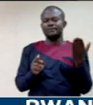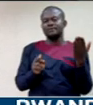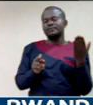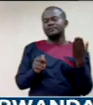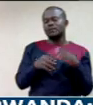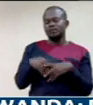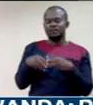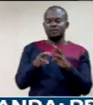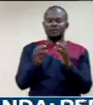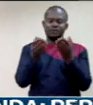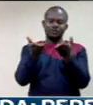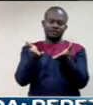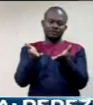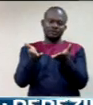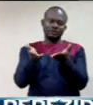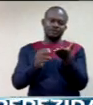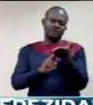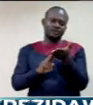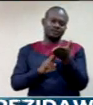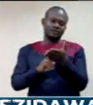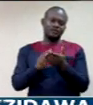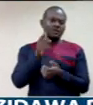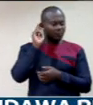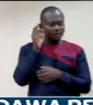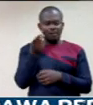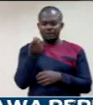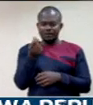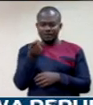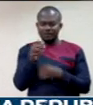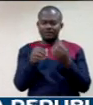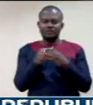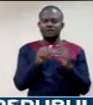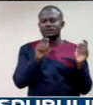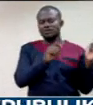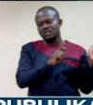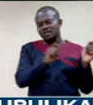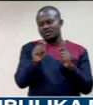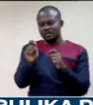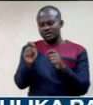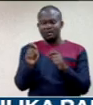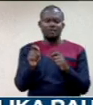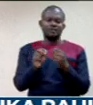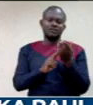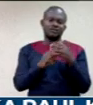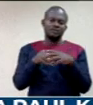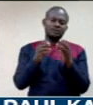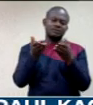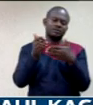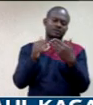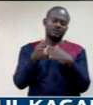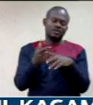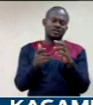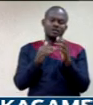uburyo buhari, ari ugukoresha mobile money, ari ugukoresha transfer, ari ugukoresha uburyo buhari kandi